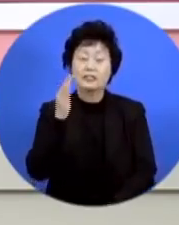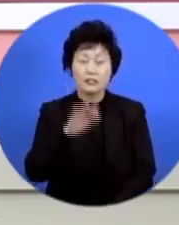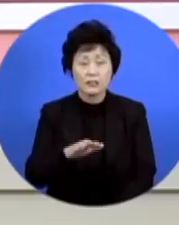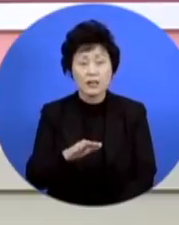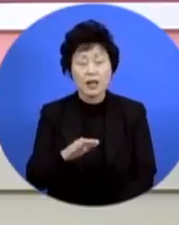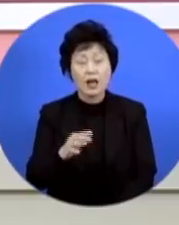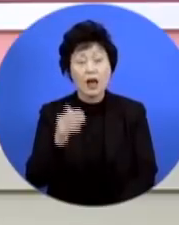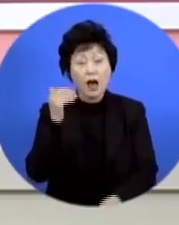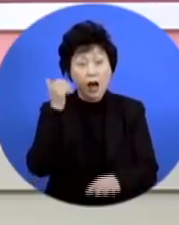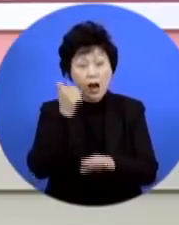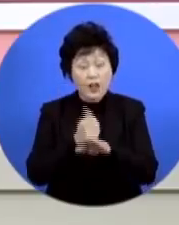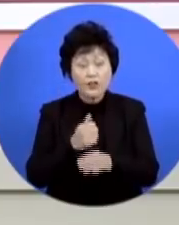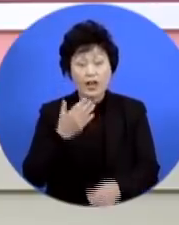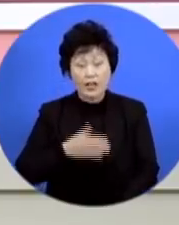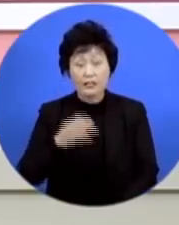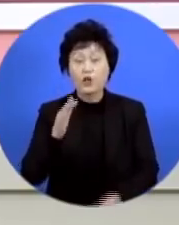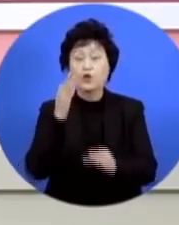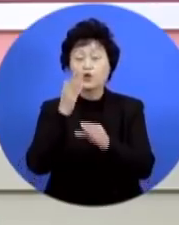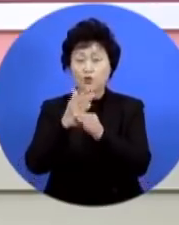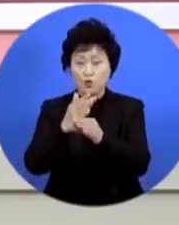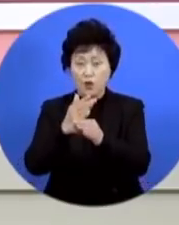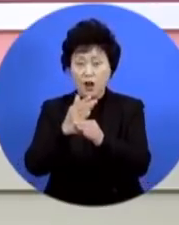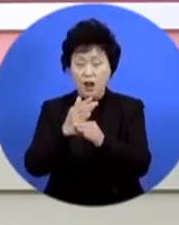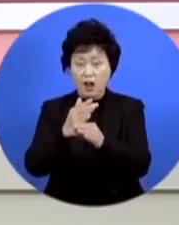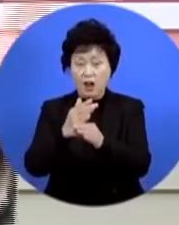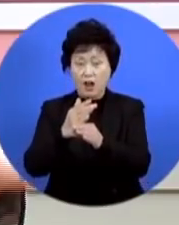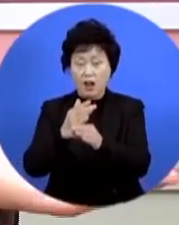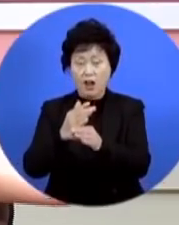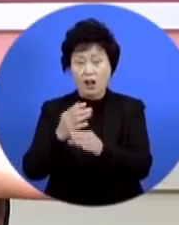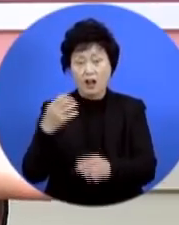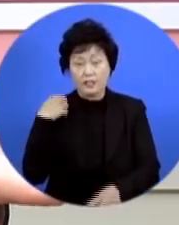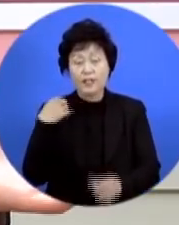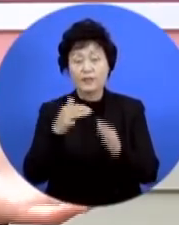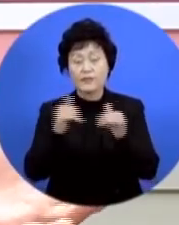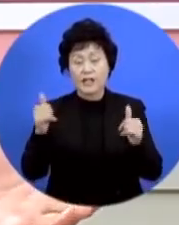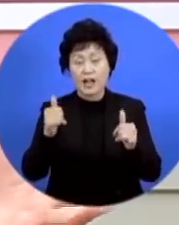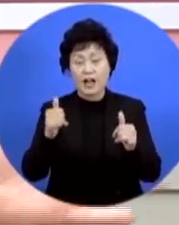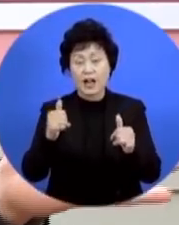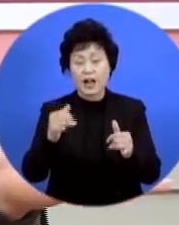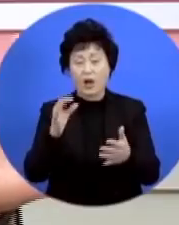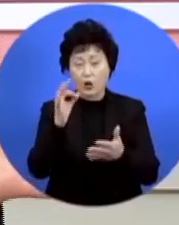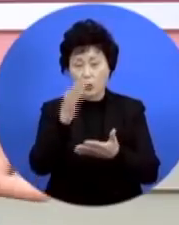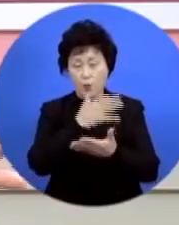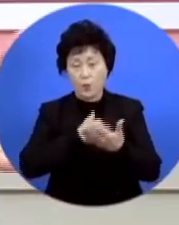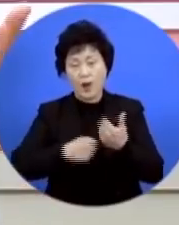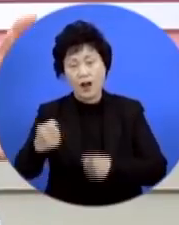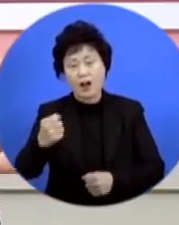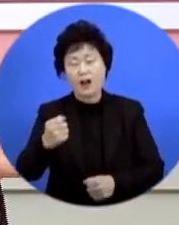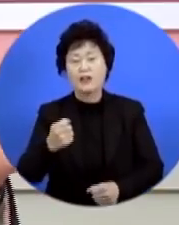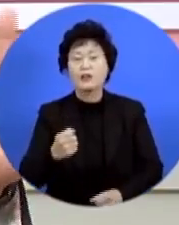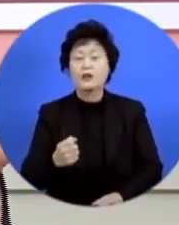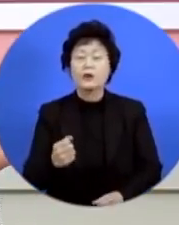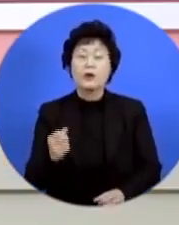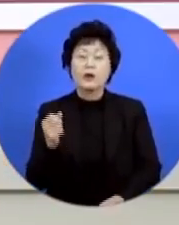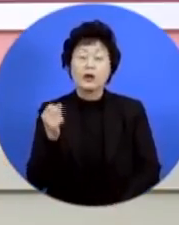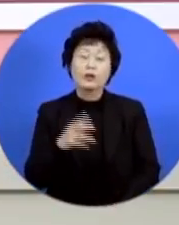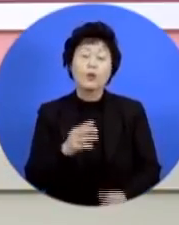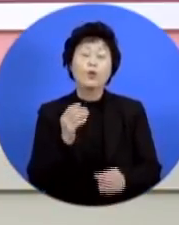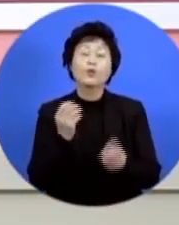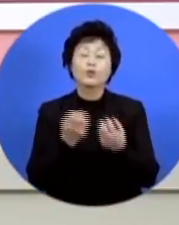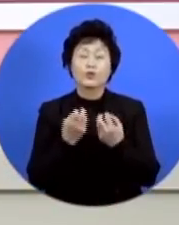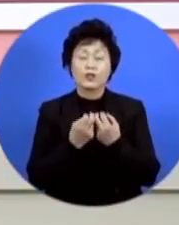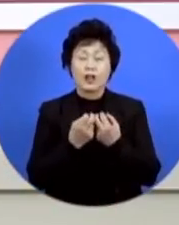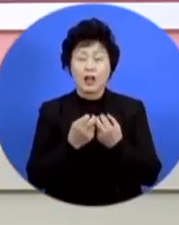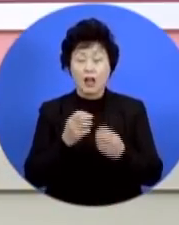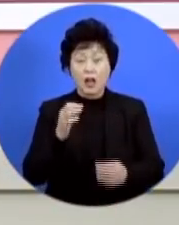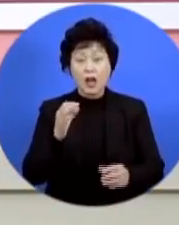그러니까 그 장난감 회사 그 조립 직원들 퇴근하고 나면은 회사 모든 사무실과 화장실을 청소하는 거예요. 아